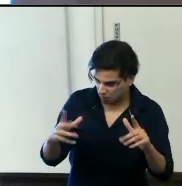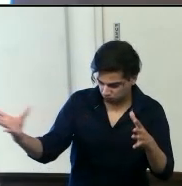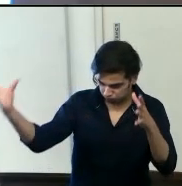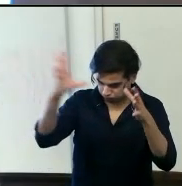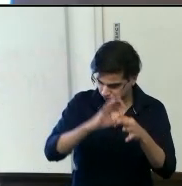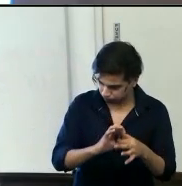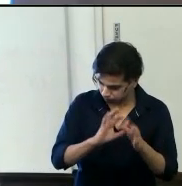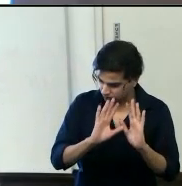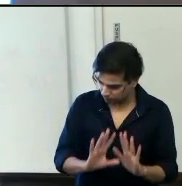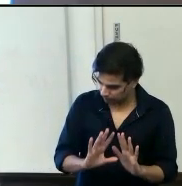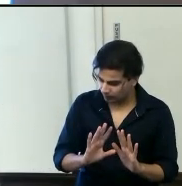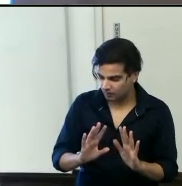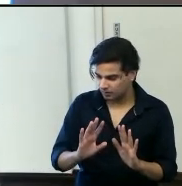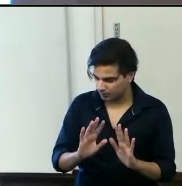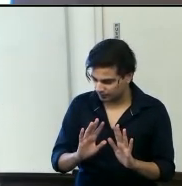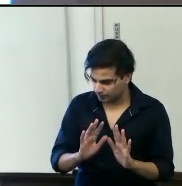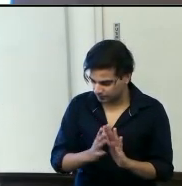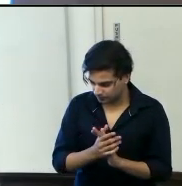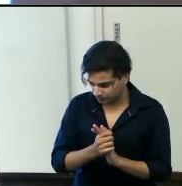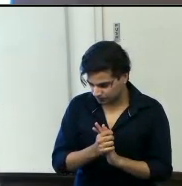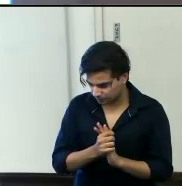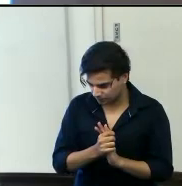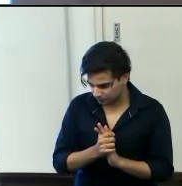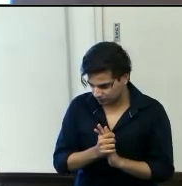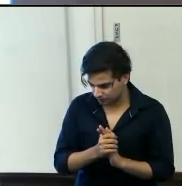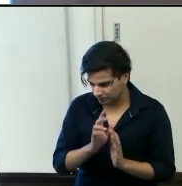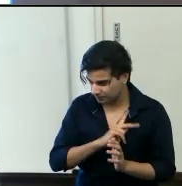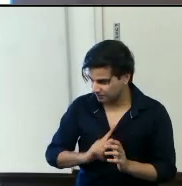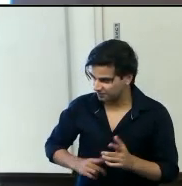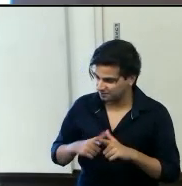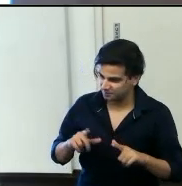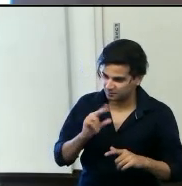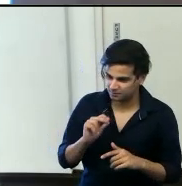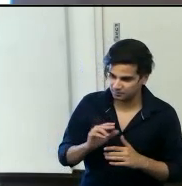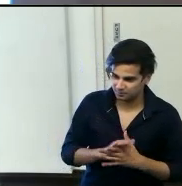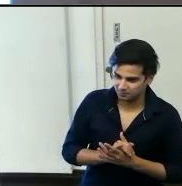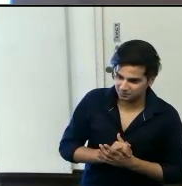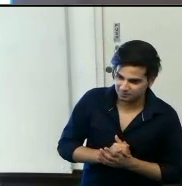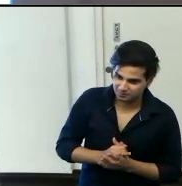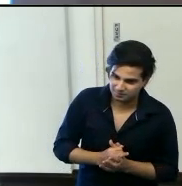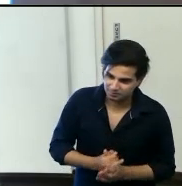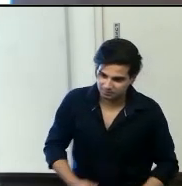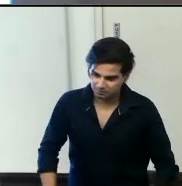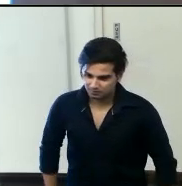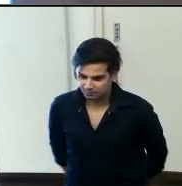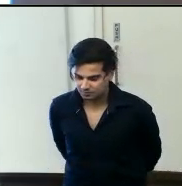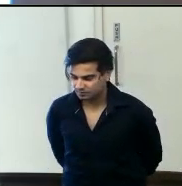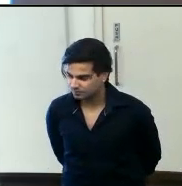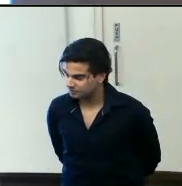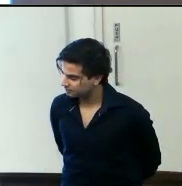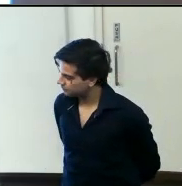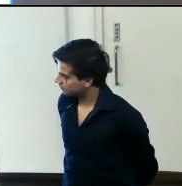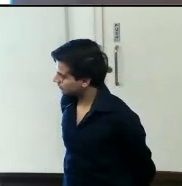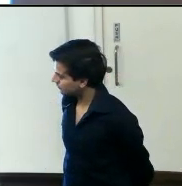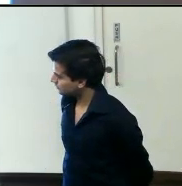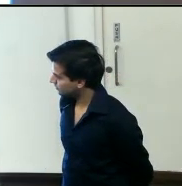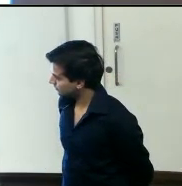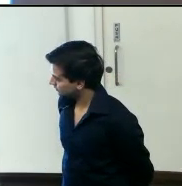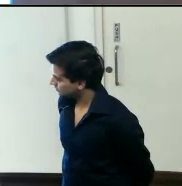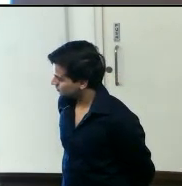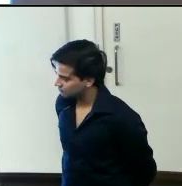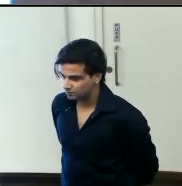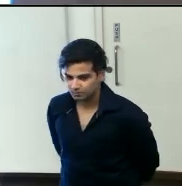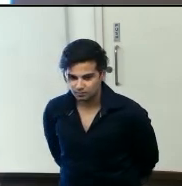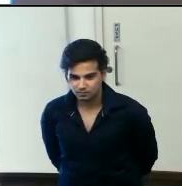ಒಂದು ಒತ್ತಾಯ ಇರೋದಿಲ್ಲ. ಅದನ್ನ ಒಂಥರ ಬಿಡಿಸ್ದಂಗೆ, ಅದನ್ನ ಒಂಥರ ನೀವು ಅದಕ್ಕೆ ಮುಕ್ತಿ ಕೊಟ್ಟಂಗೆ ಅಂತ ಕೂಡ ಹೇಳ್ಬೋದು. ಅಂದರೆ ಅದರ ಏನೋ